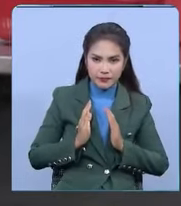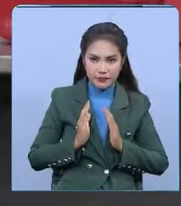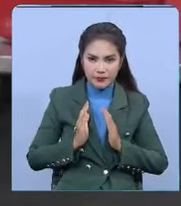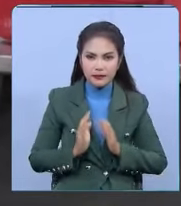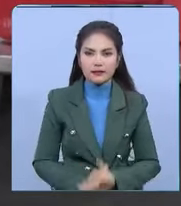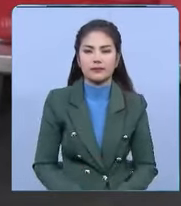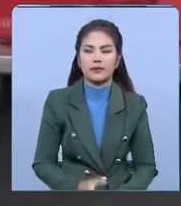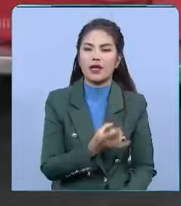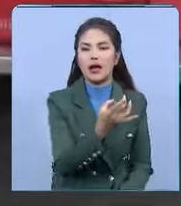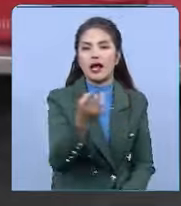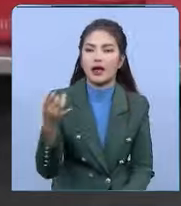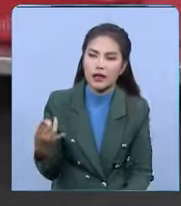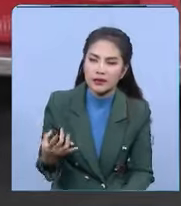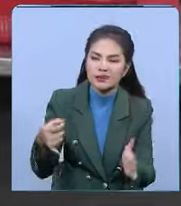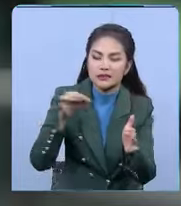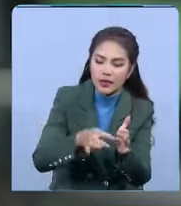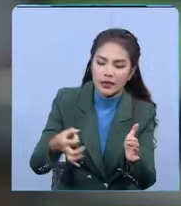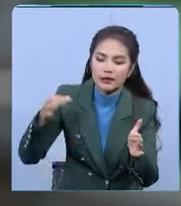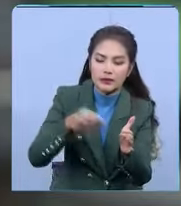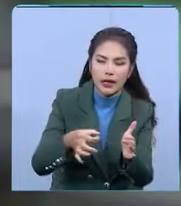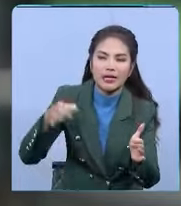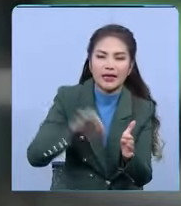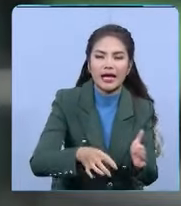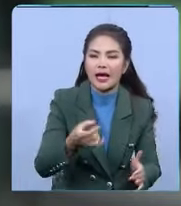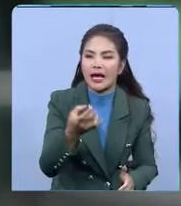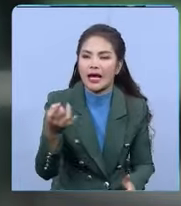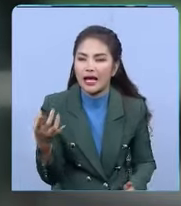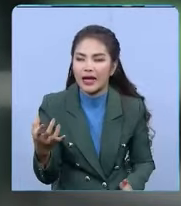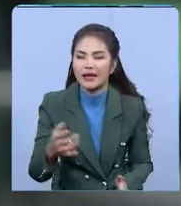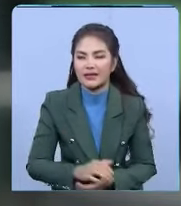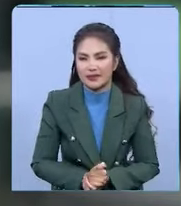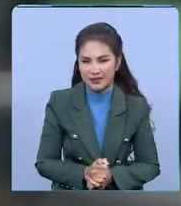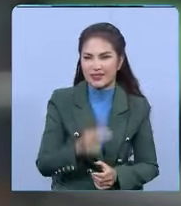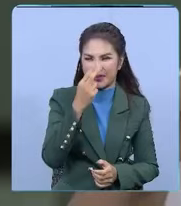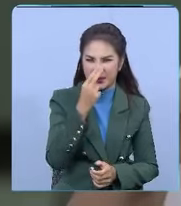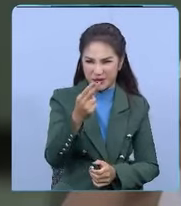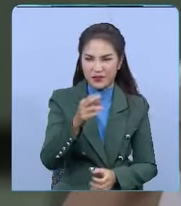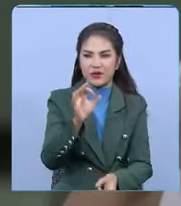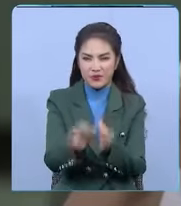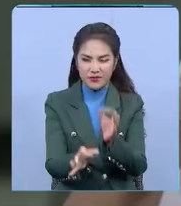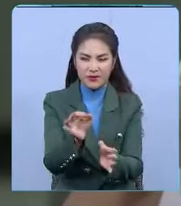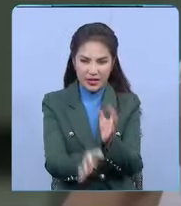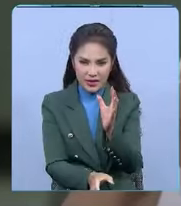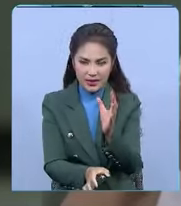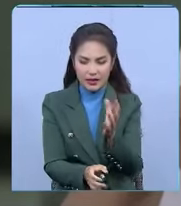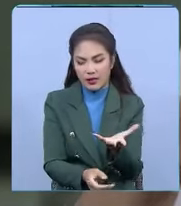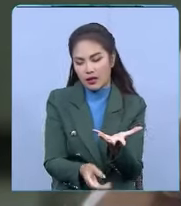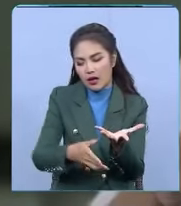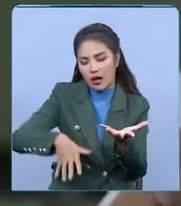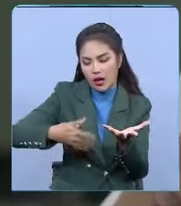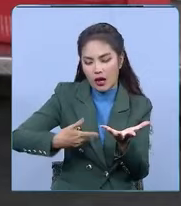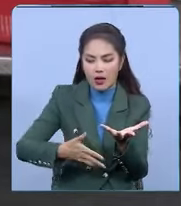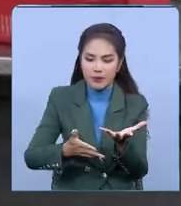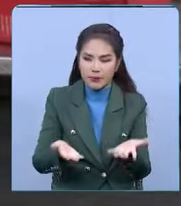ไรใส่อะไรส่วนจะเป็นยังไงนี่ผมก็ต้องดูจากไฟด้วยไฟเบาไฟแรงอะไรเงี้